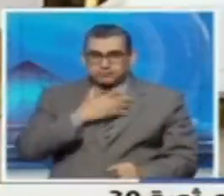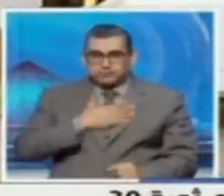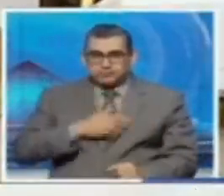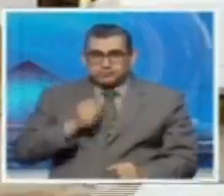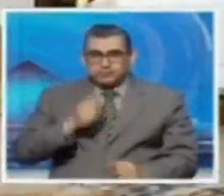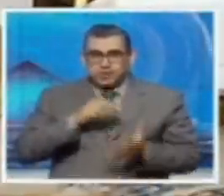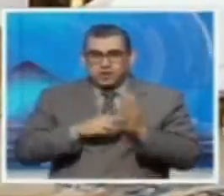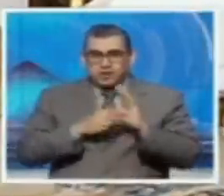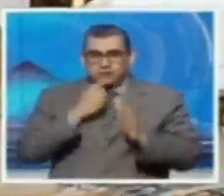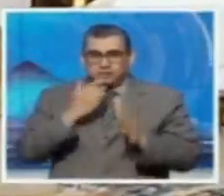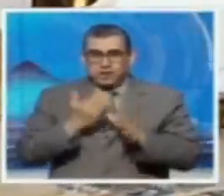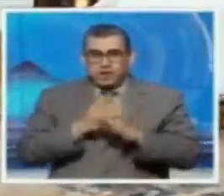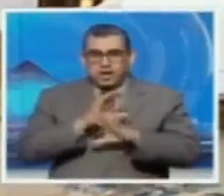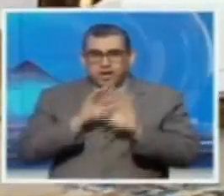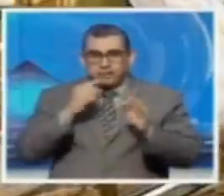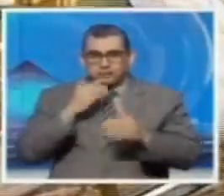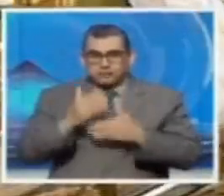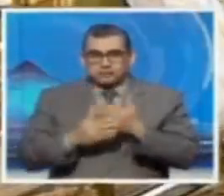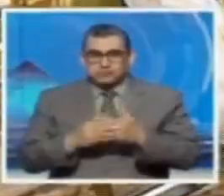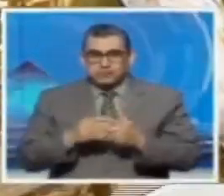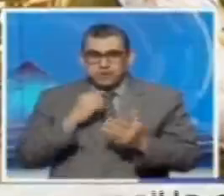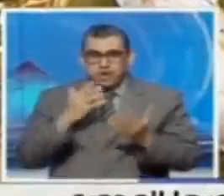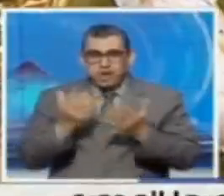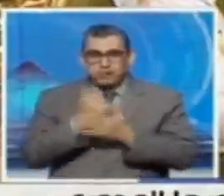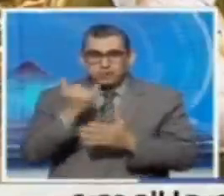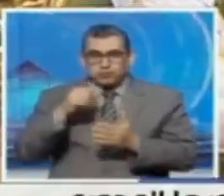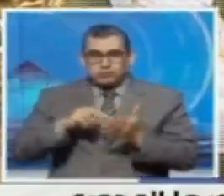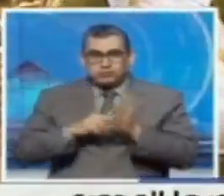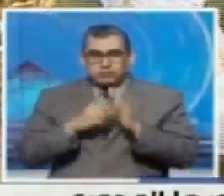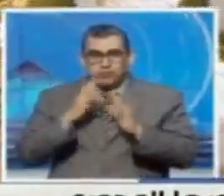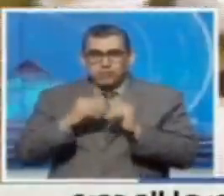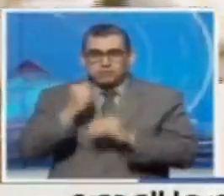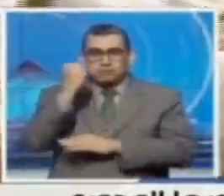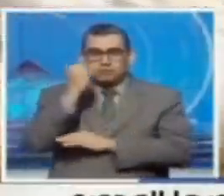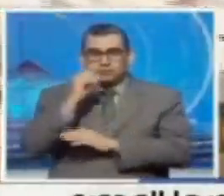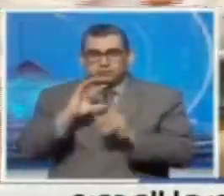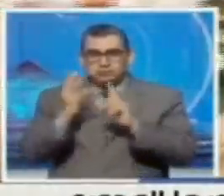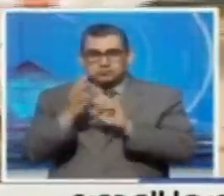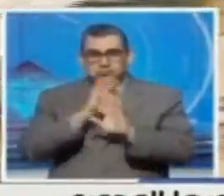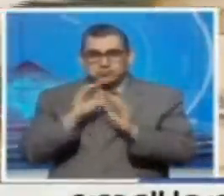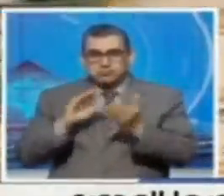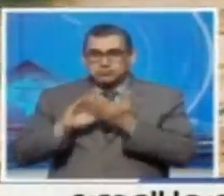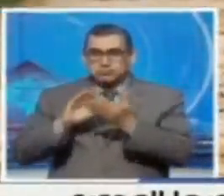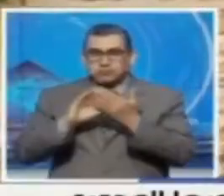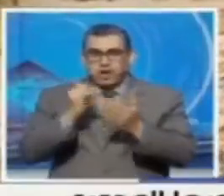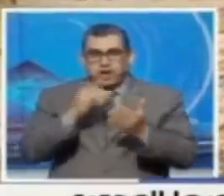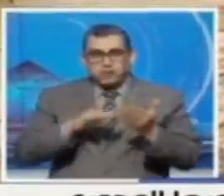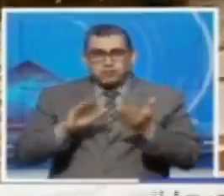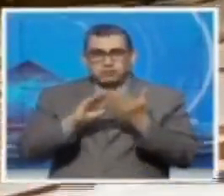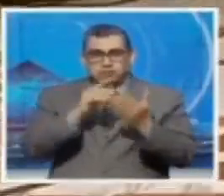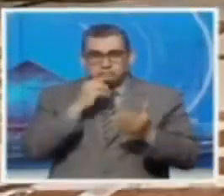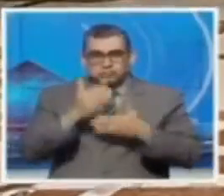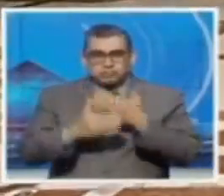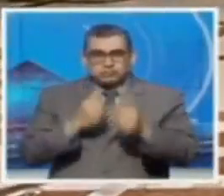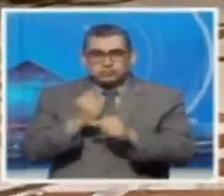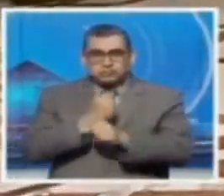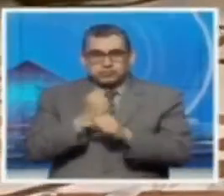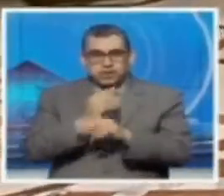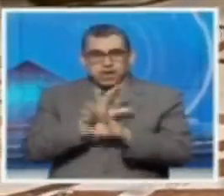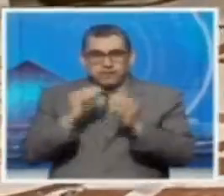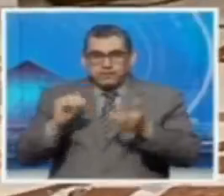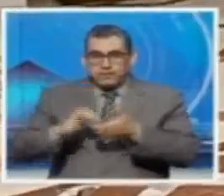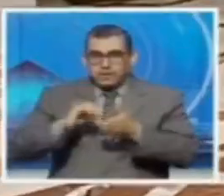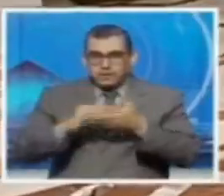لمصر قيادة وشعبا، خاصة في ظل دورها المحوري في خدمة القضايا العربية وجهودها لتعزيز